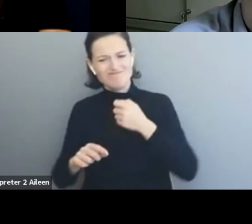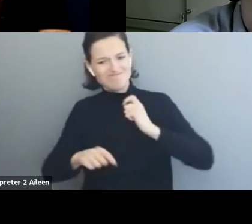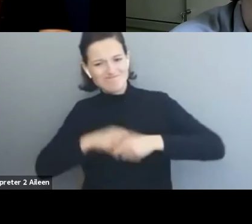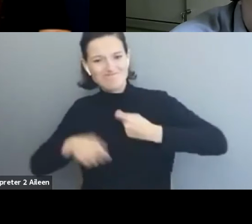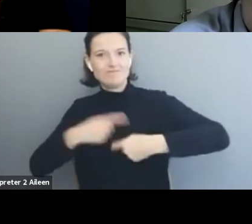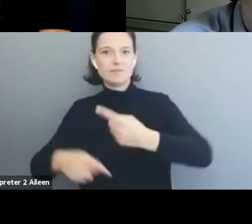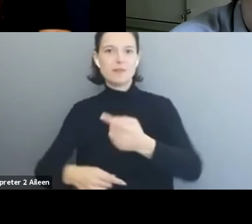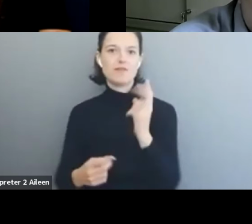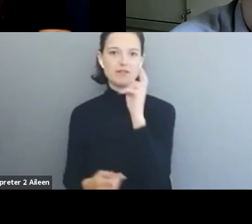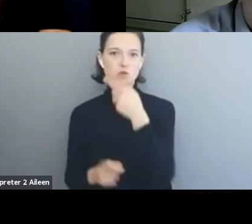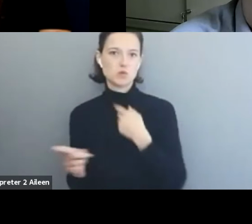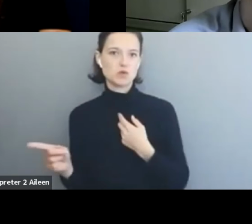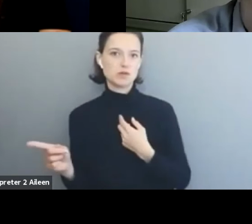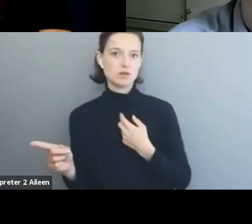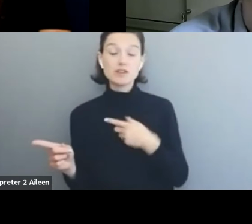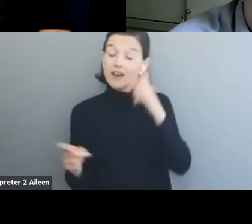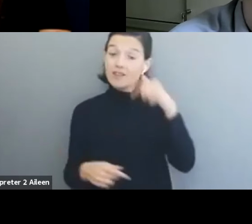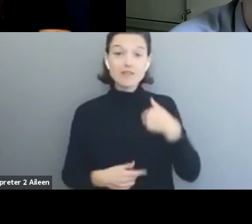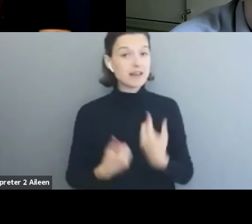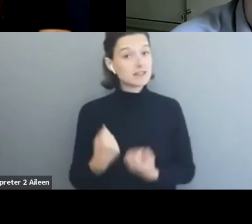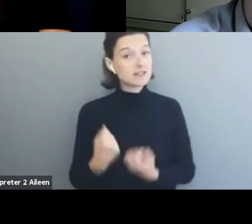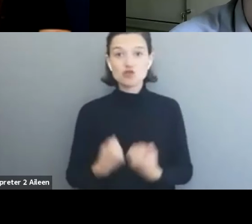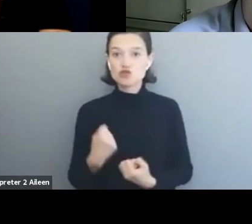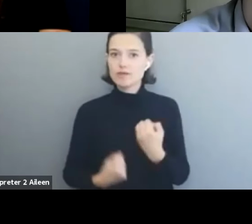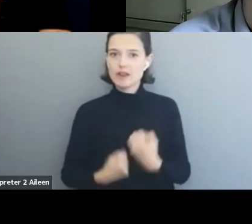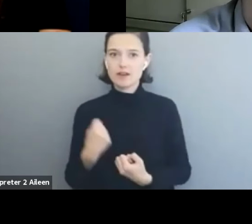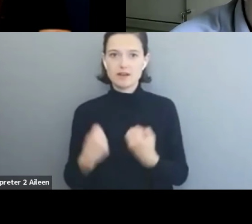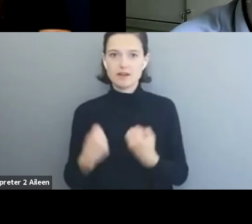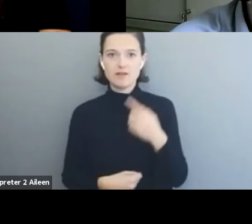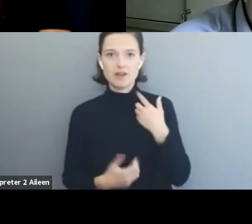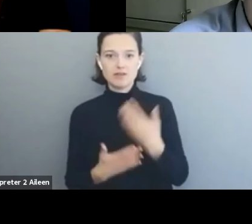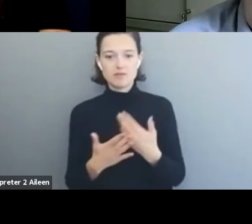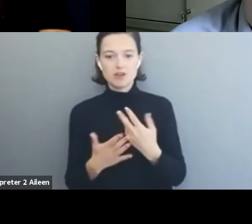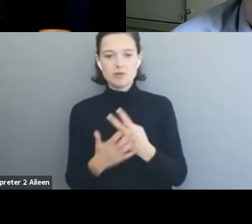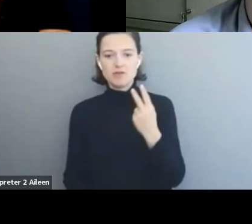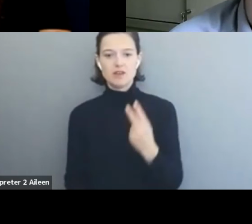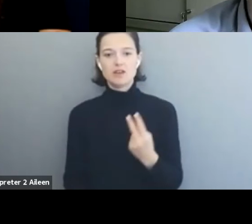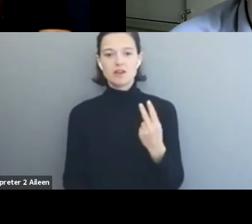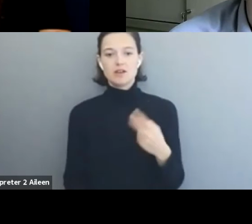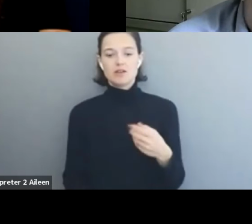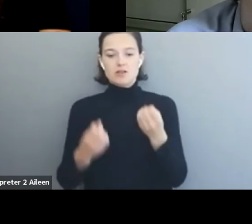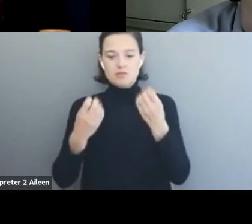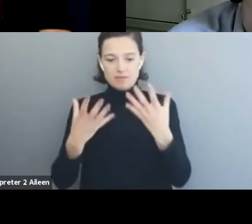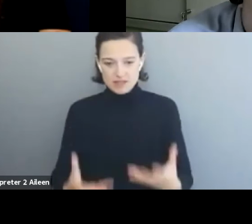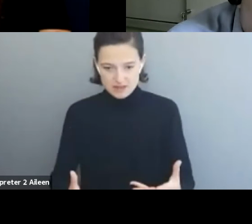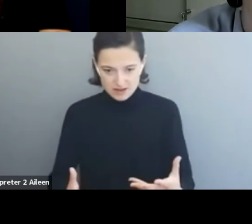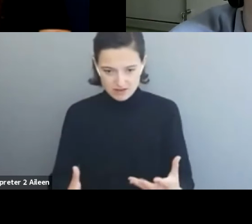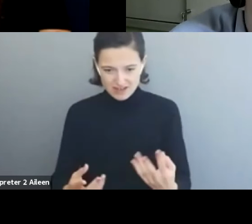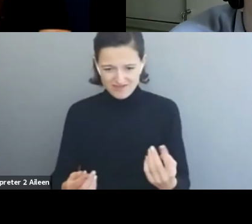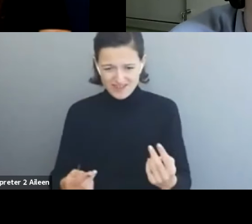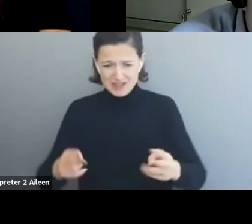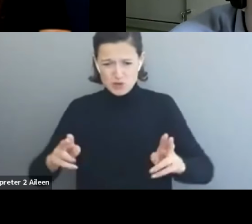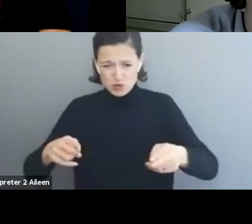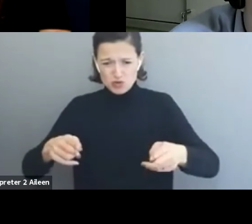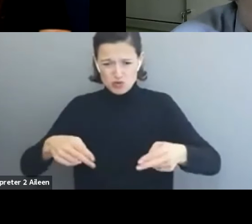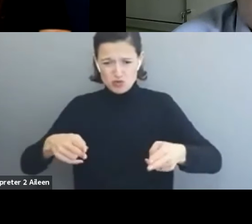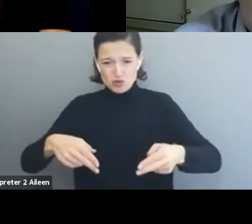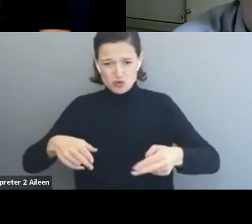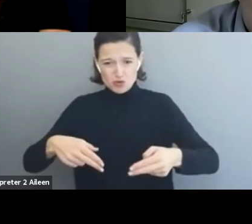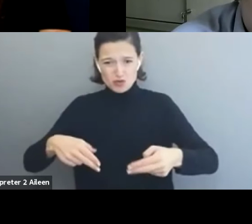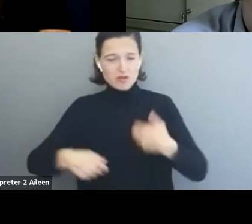wie schwierig es ist, im Nachhinein etwas wieder auszubessern. Und manche, die Leute machen das ja nicht, weil sie